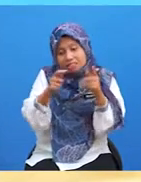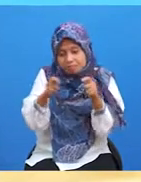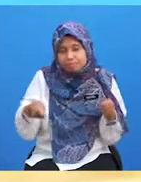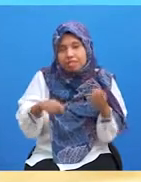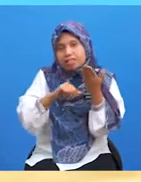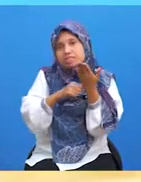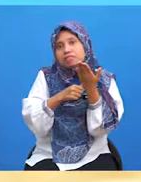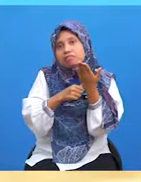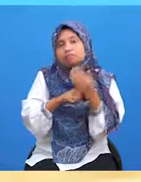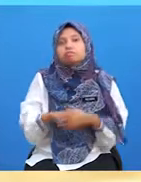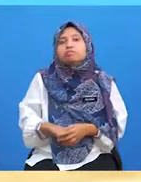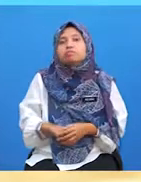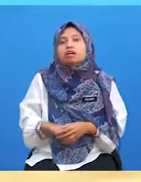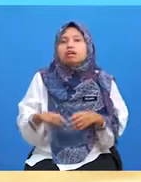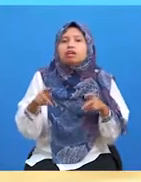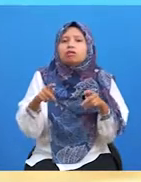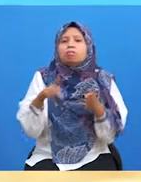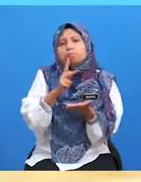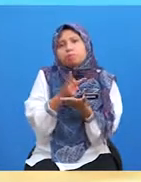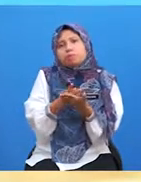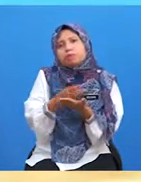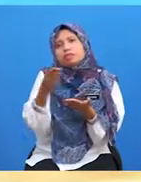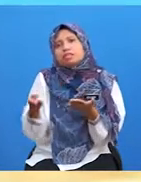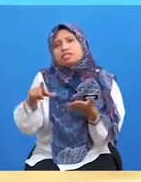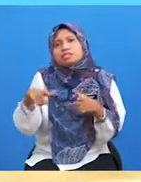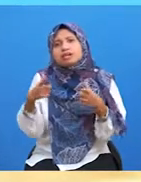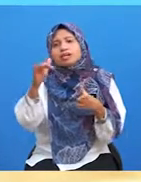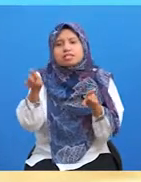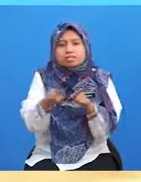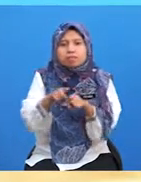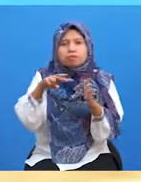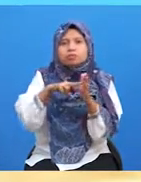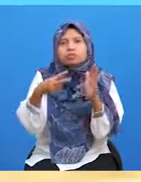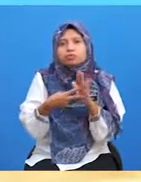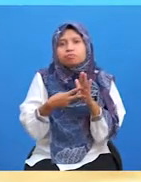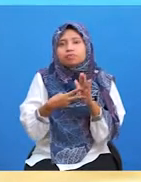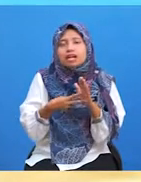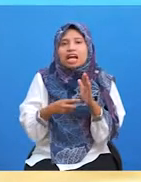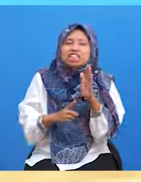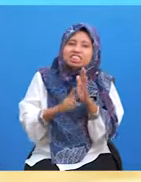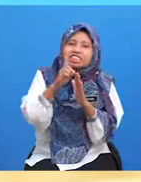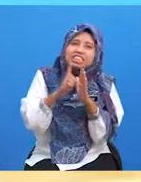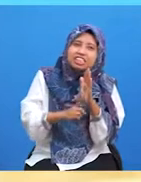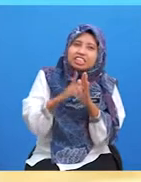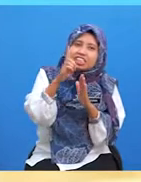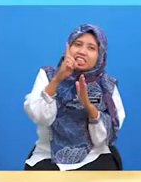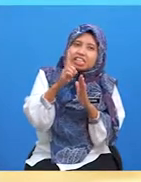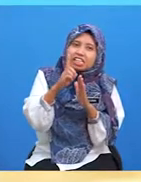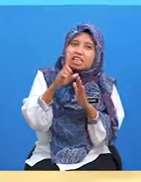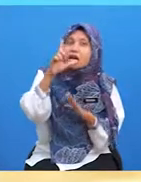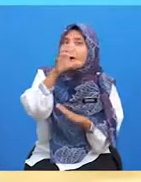Peribahasa lain yang sama maksud dengan peribahasa ini ialah setinggi-tinggi bangau